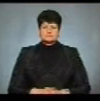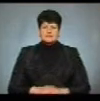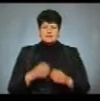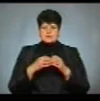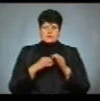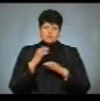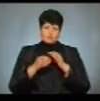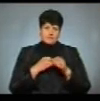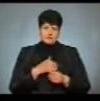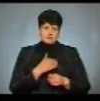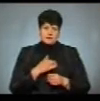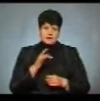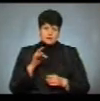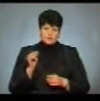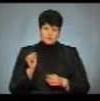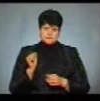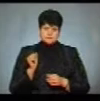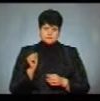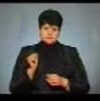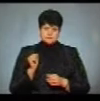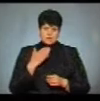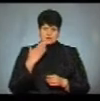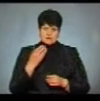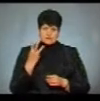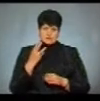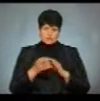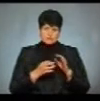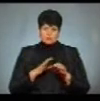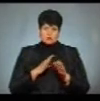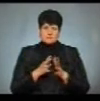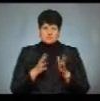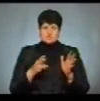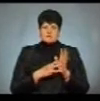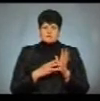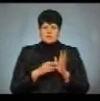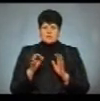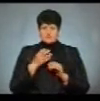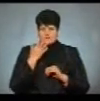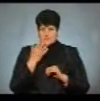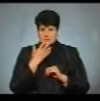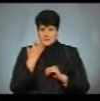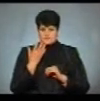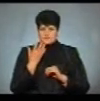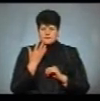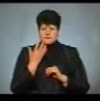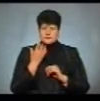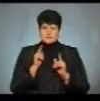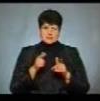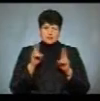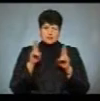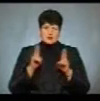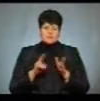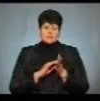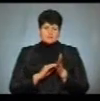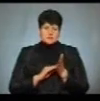Середньодобова температура в останні три доби була більше 8 градусів тепла. І по правилах,